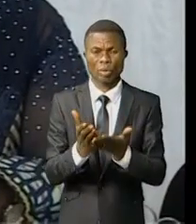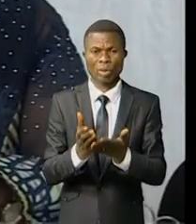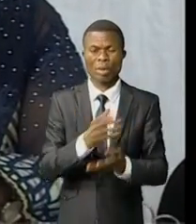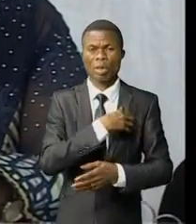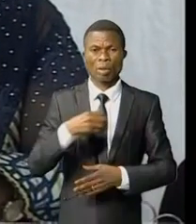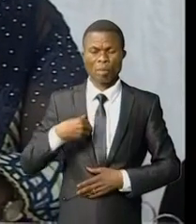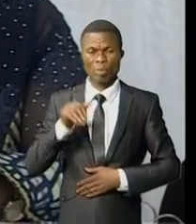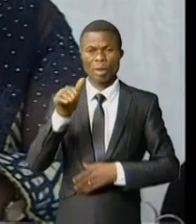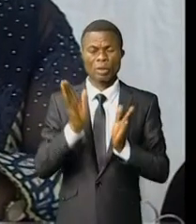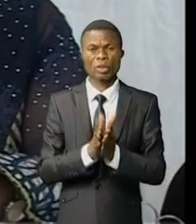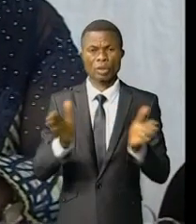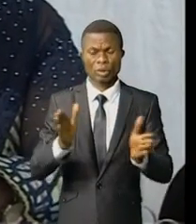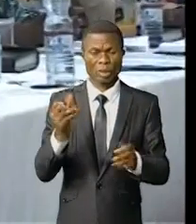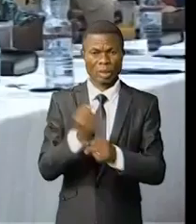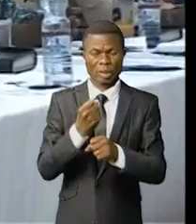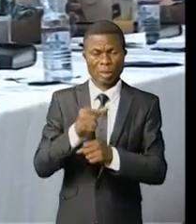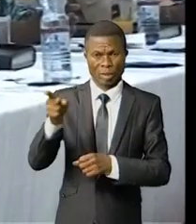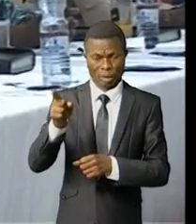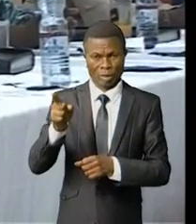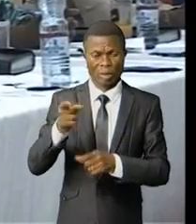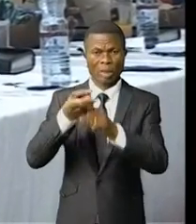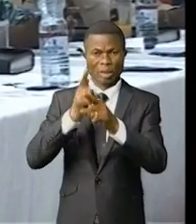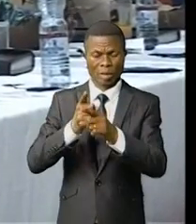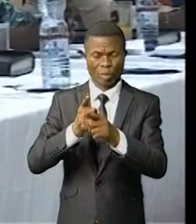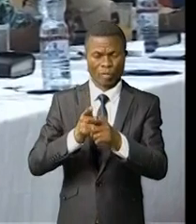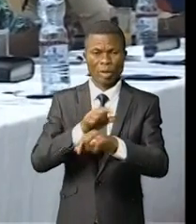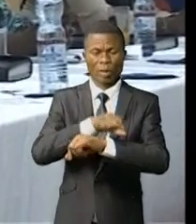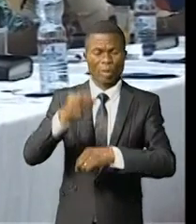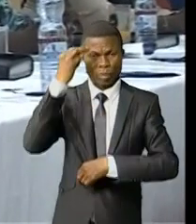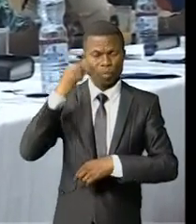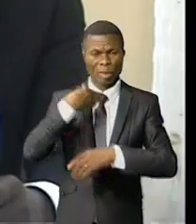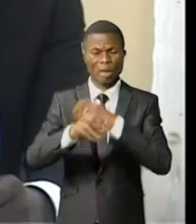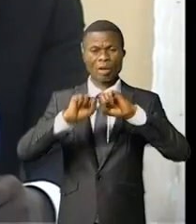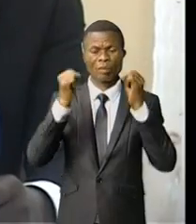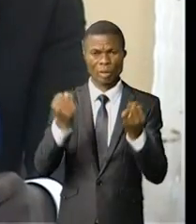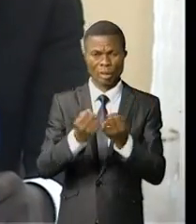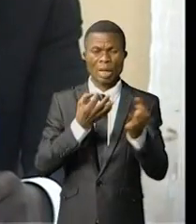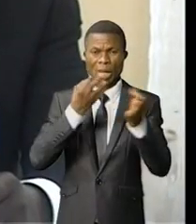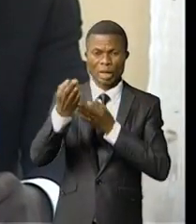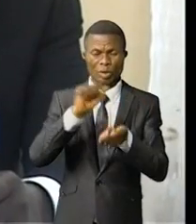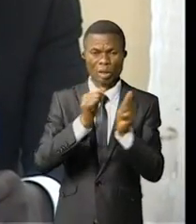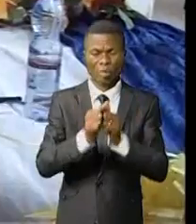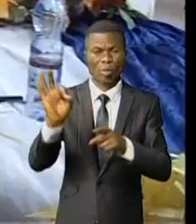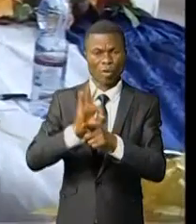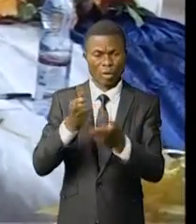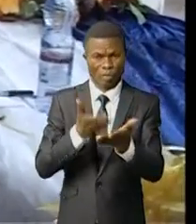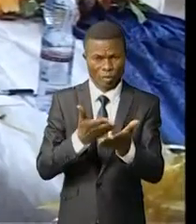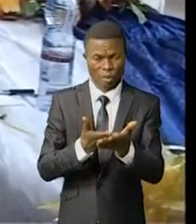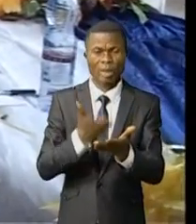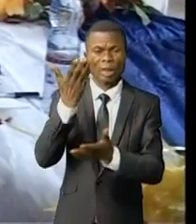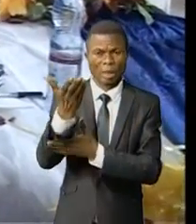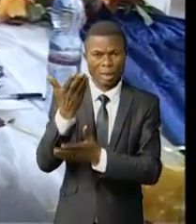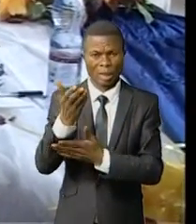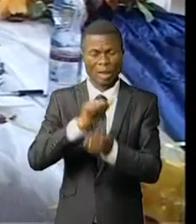directrice générale de ces services publics qui relève du ministère des Affaires sociales circonscrit le cadre de cette formation et évoque